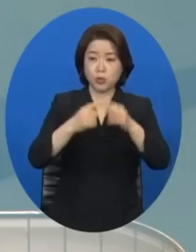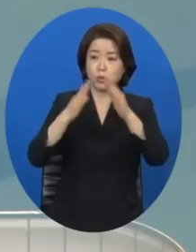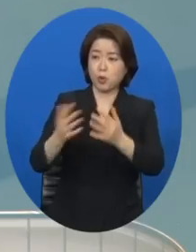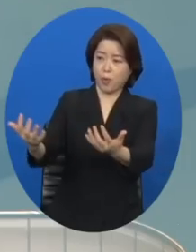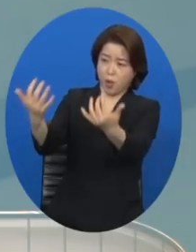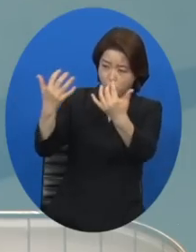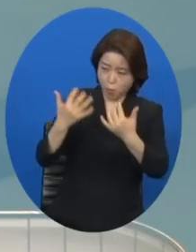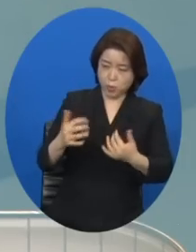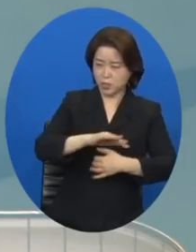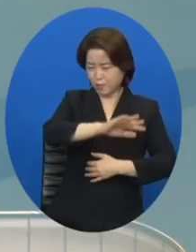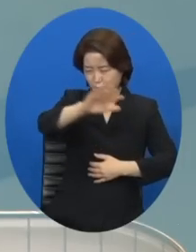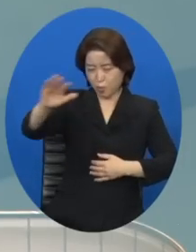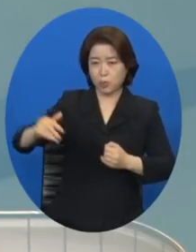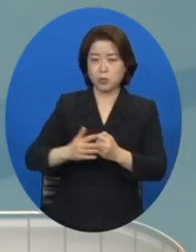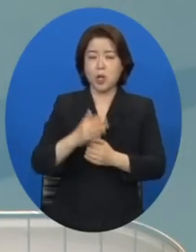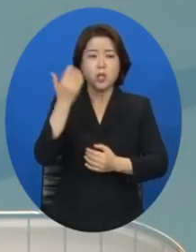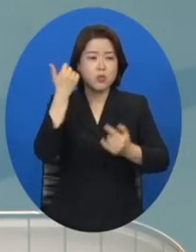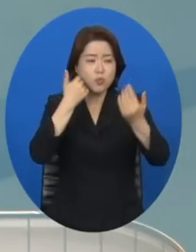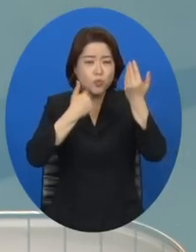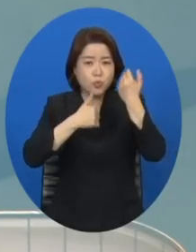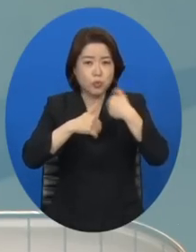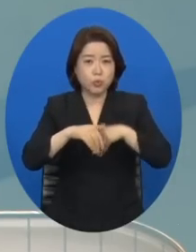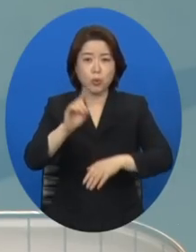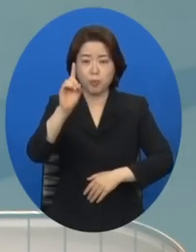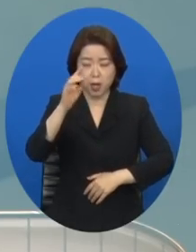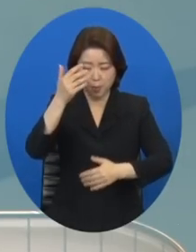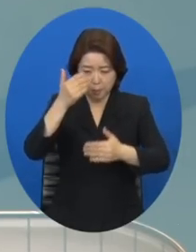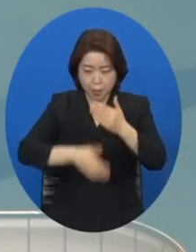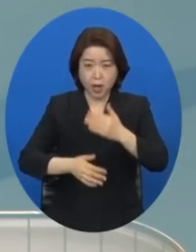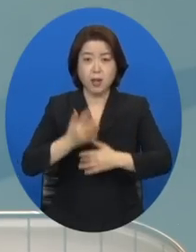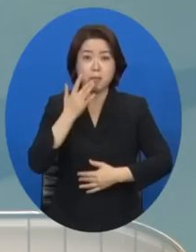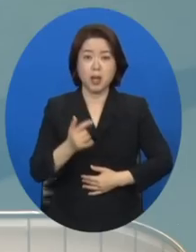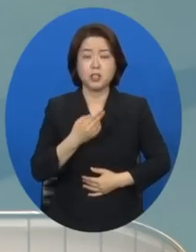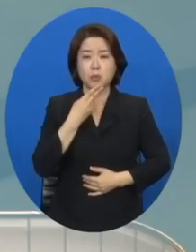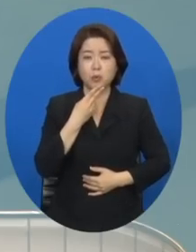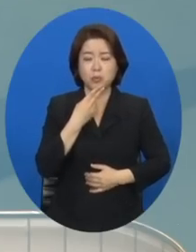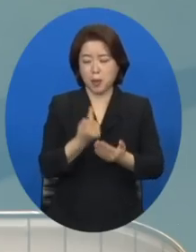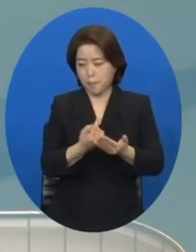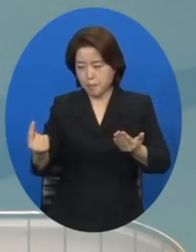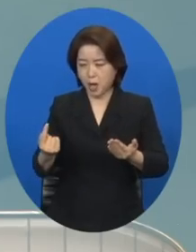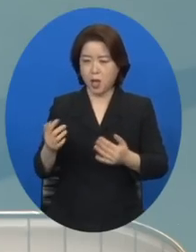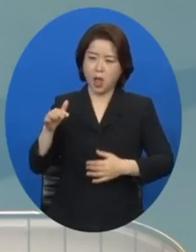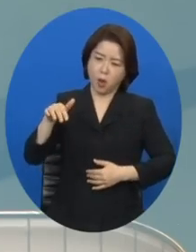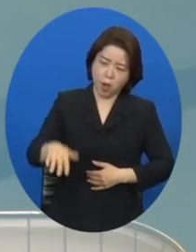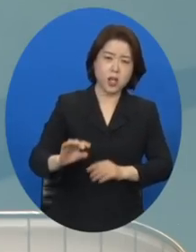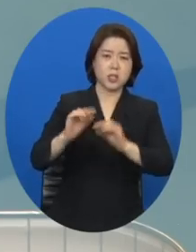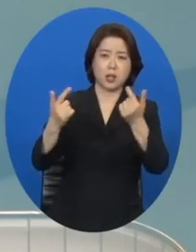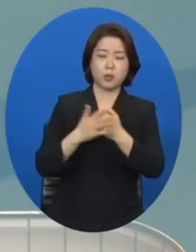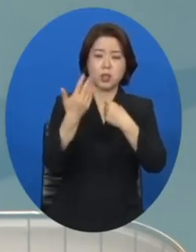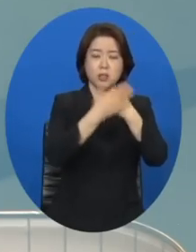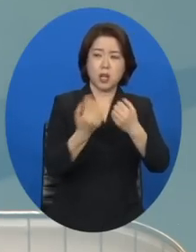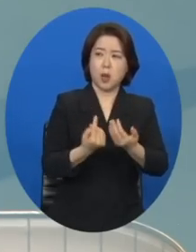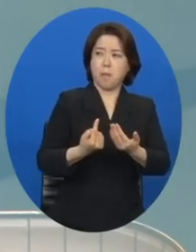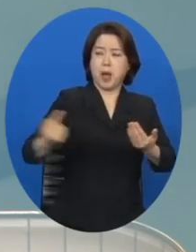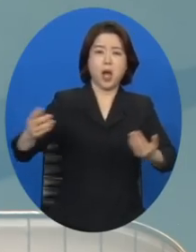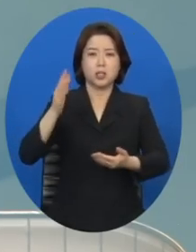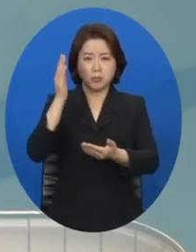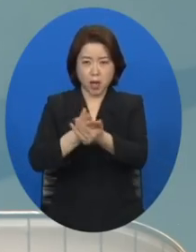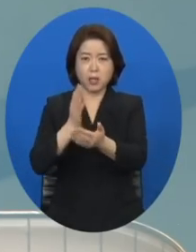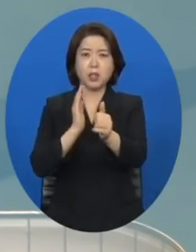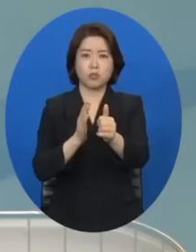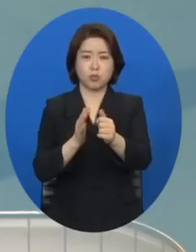오시는 분들 어느 한 명도 떨어진다 환자가 없게 주시고 은혜에서 멀어진 자가 없게 이르시고 하나님